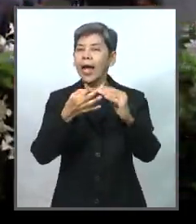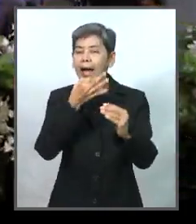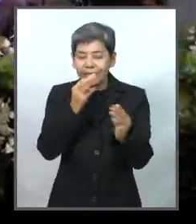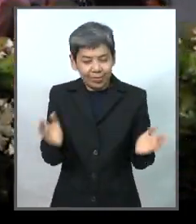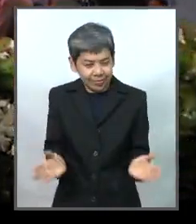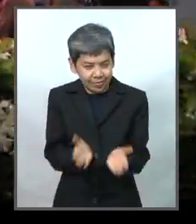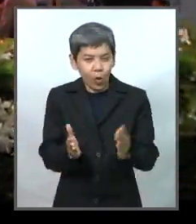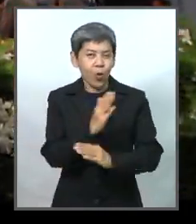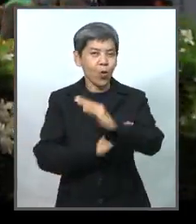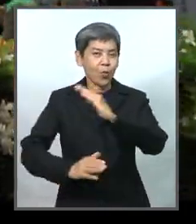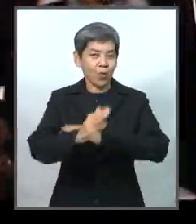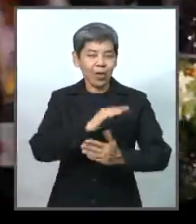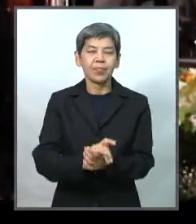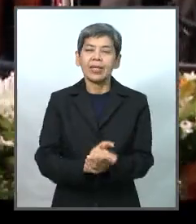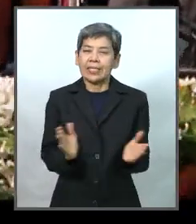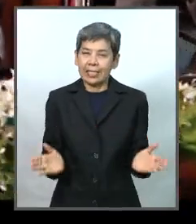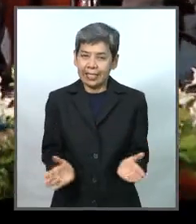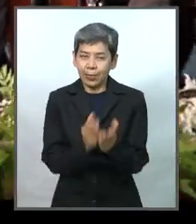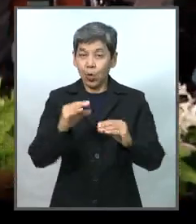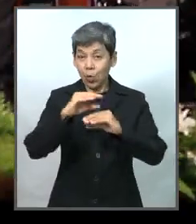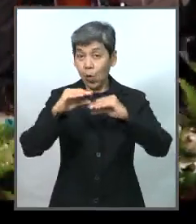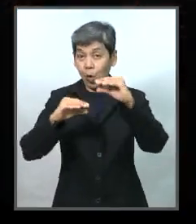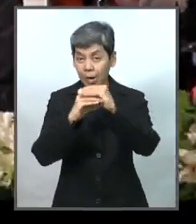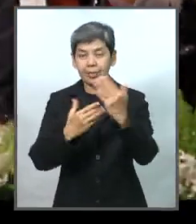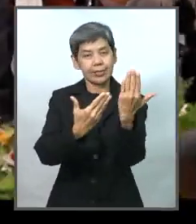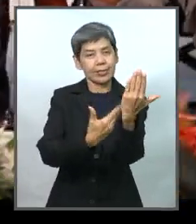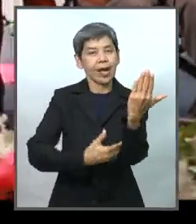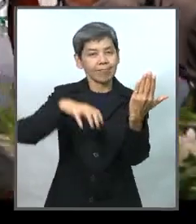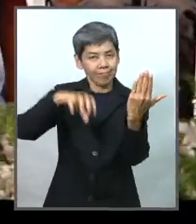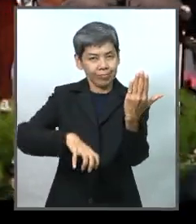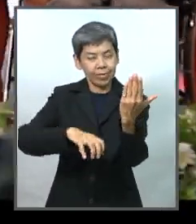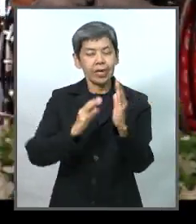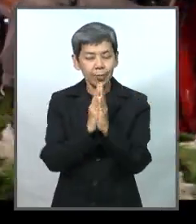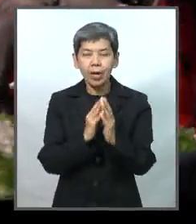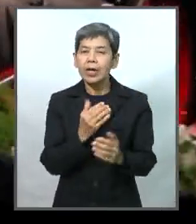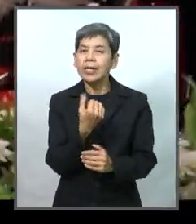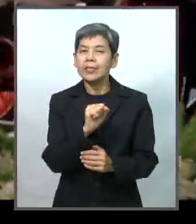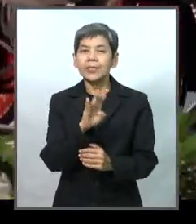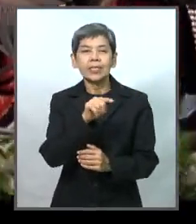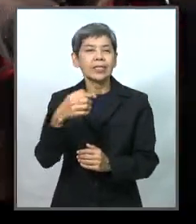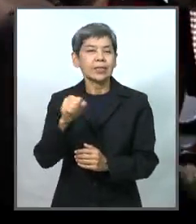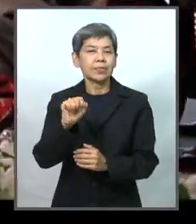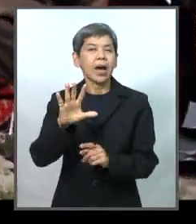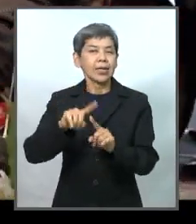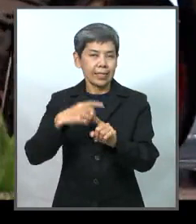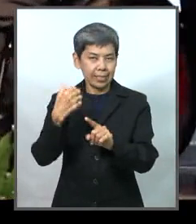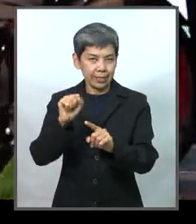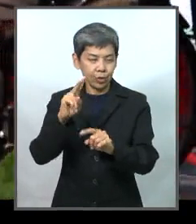ส่งเสริมอาชีพคนพิการโดยการสนับสนุนโครงการจากสลากการกุศลระหว่างวันที่